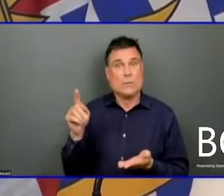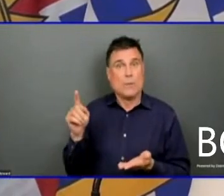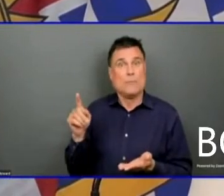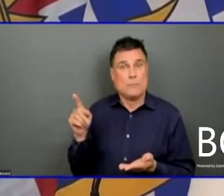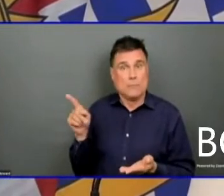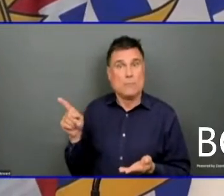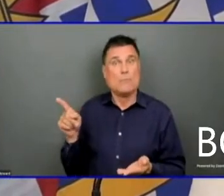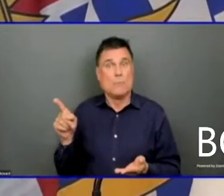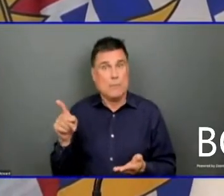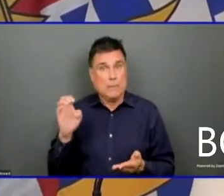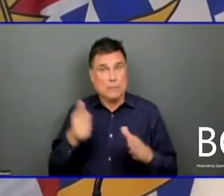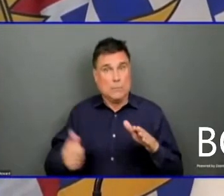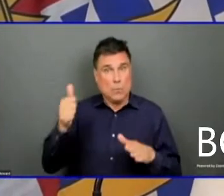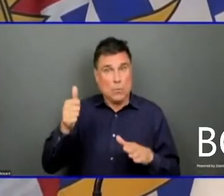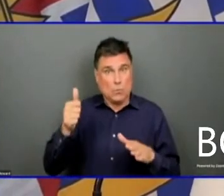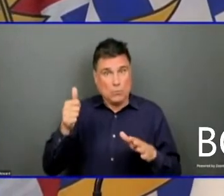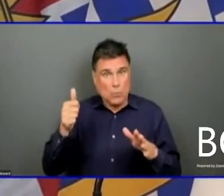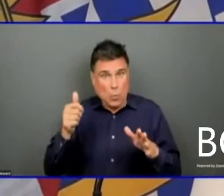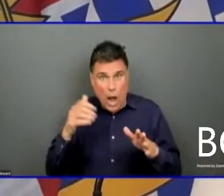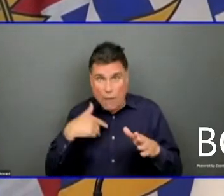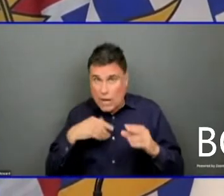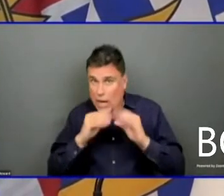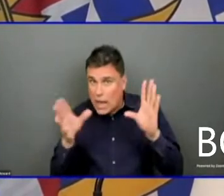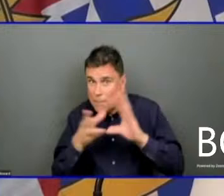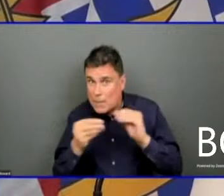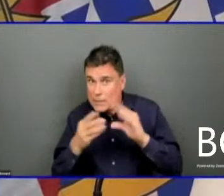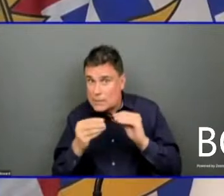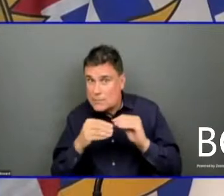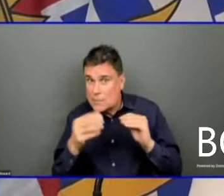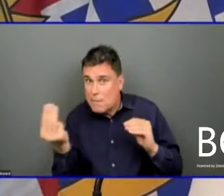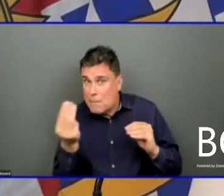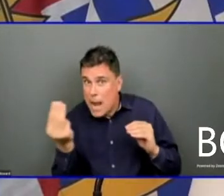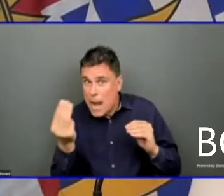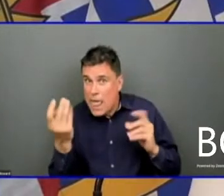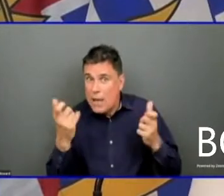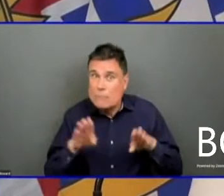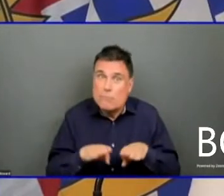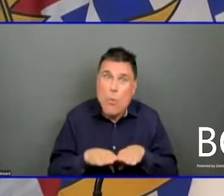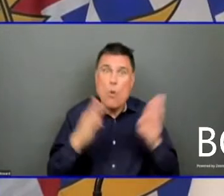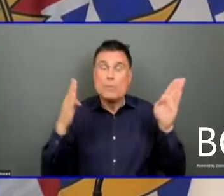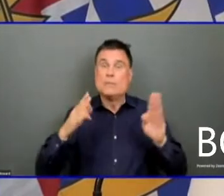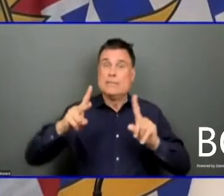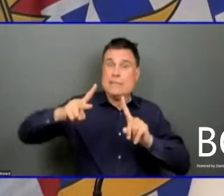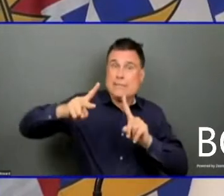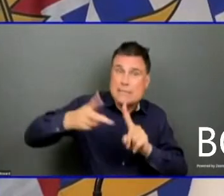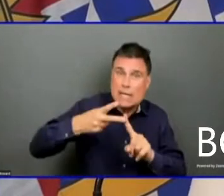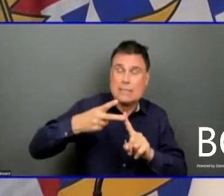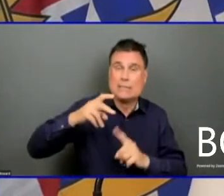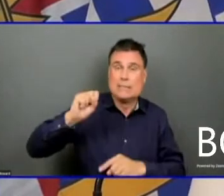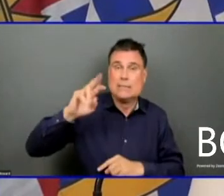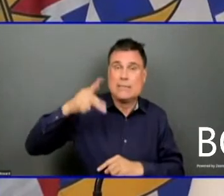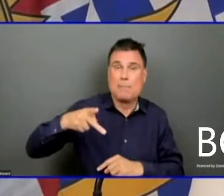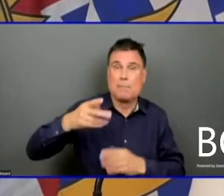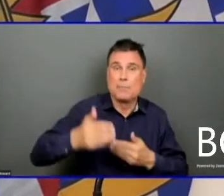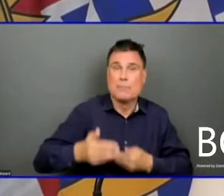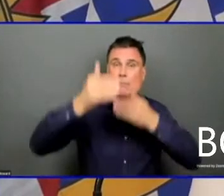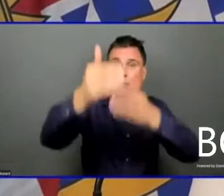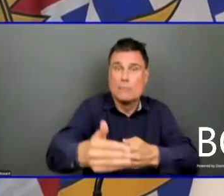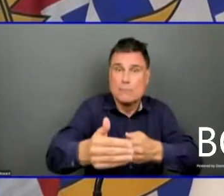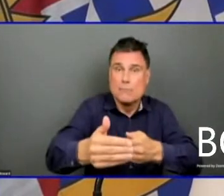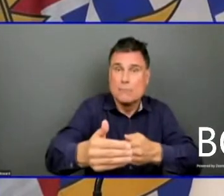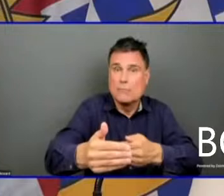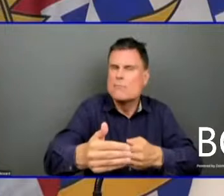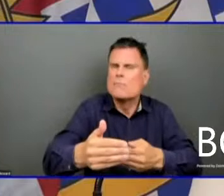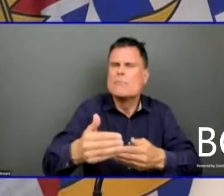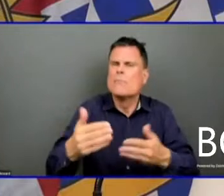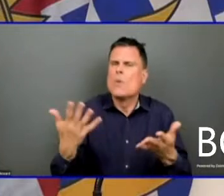段重启啊。你说很有把握，礼拜一就是开始期望第二阶段的重启。